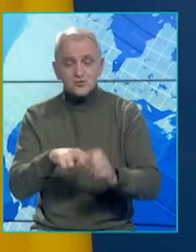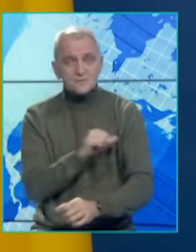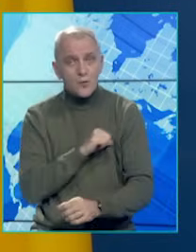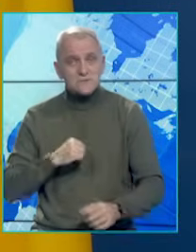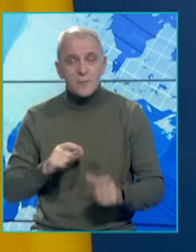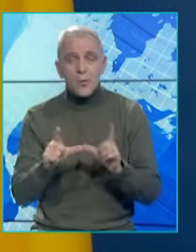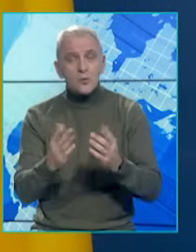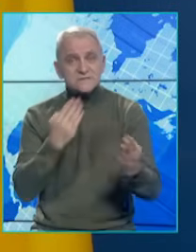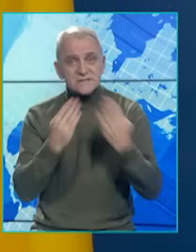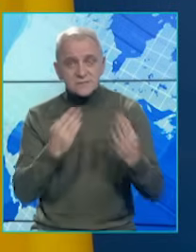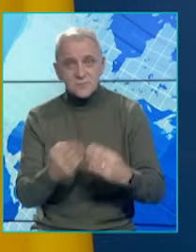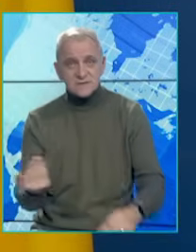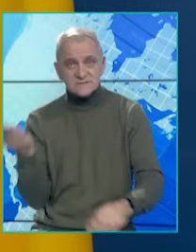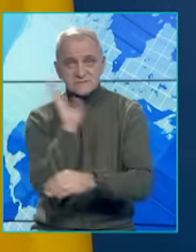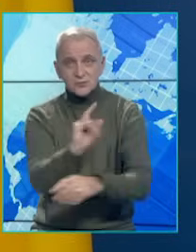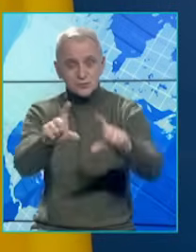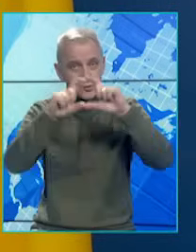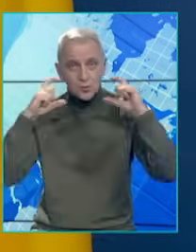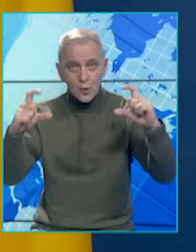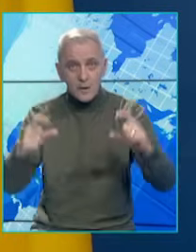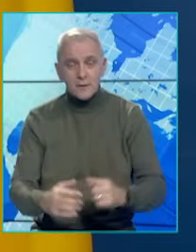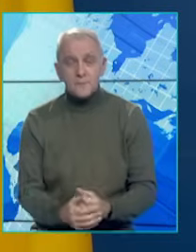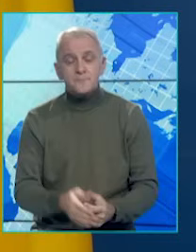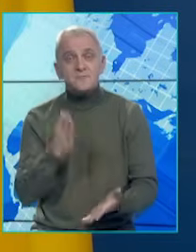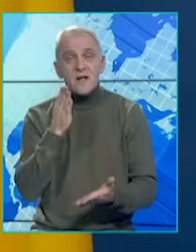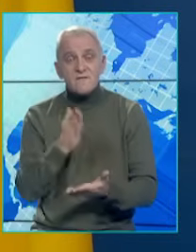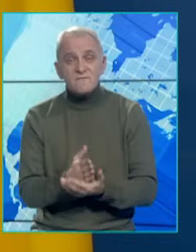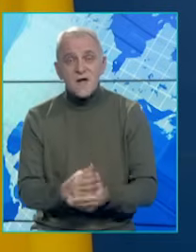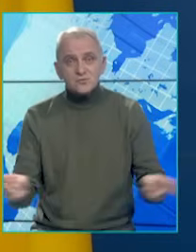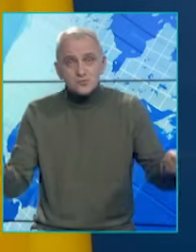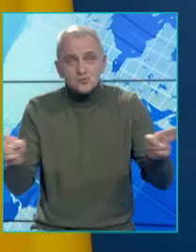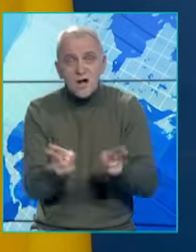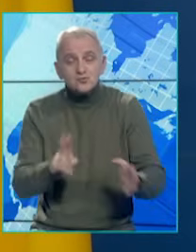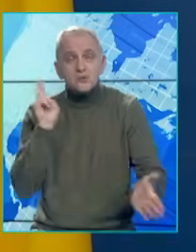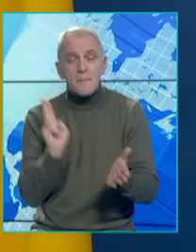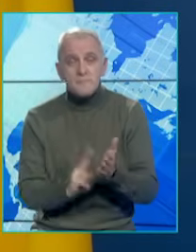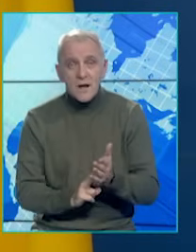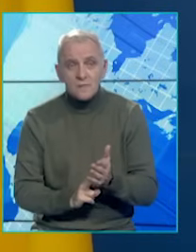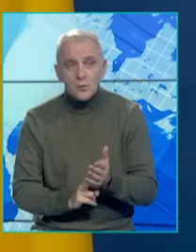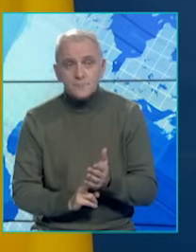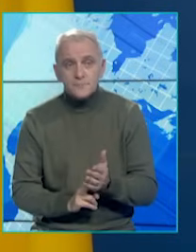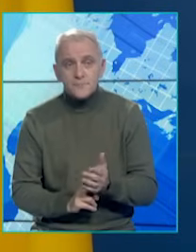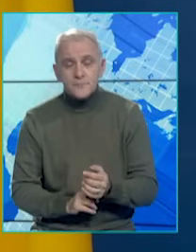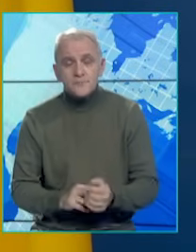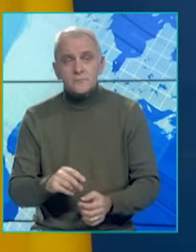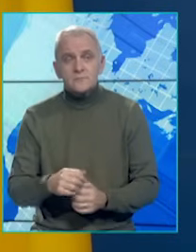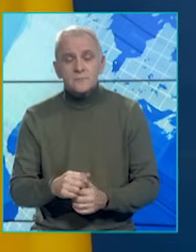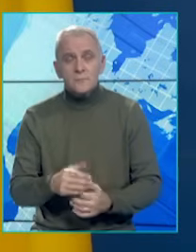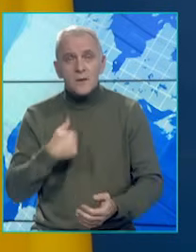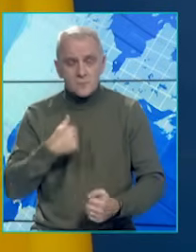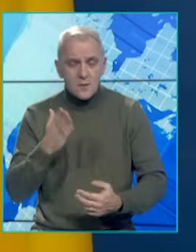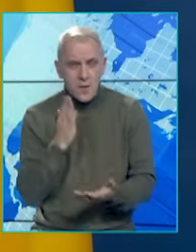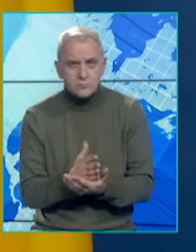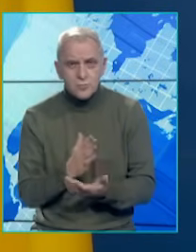u sjednicama zastupničkog doma, već uskraćuje im se pravo da bude